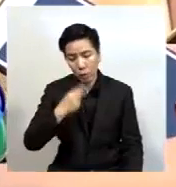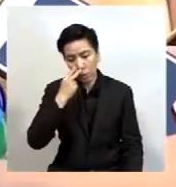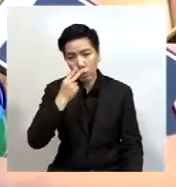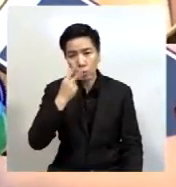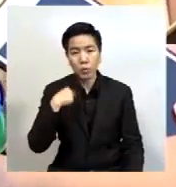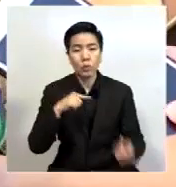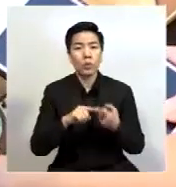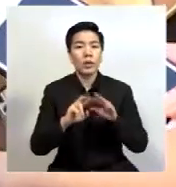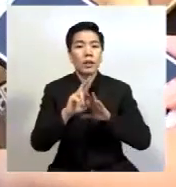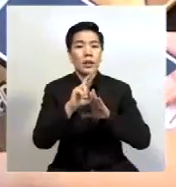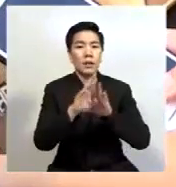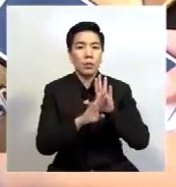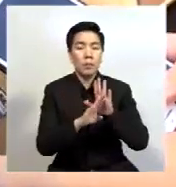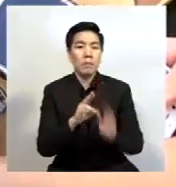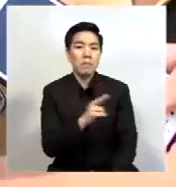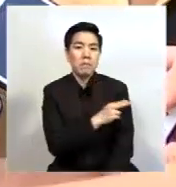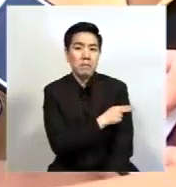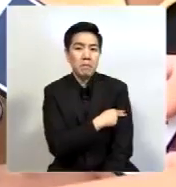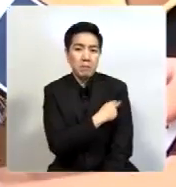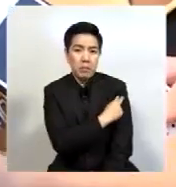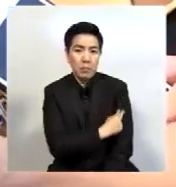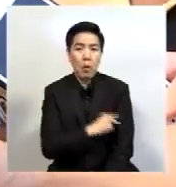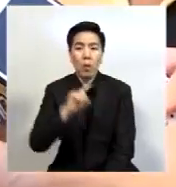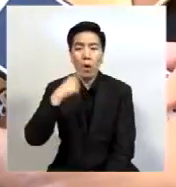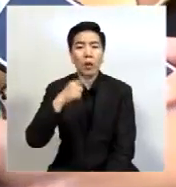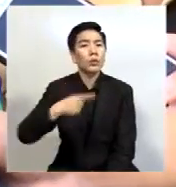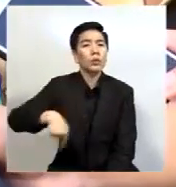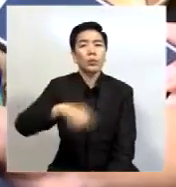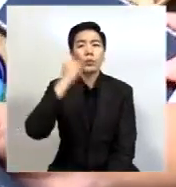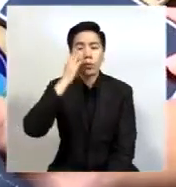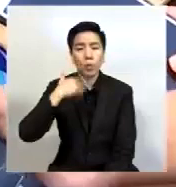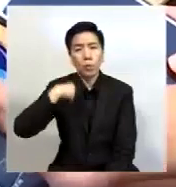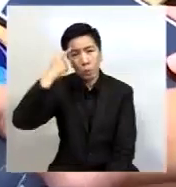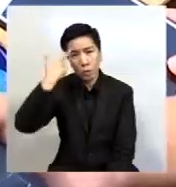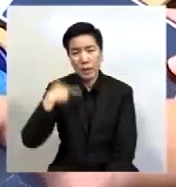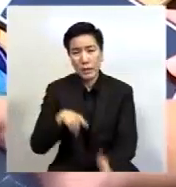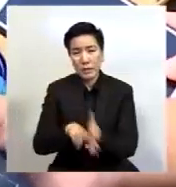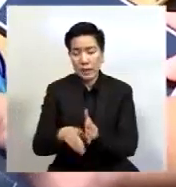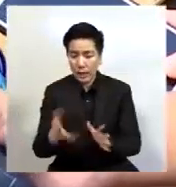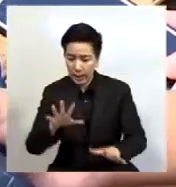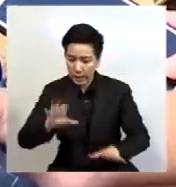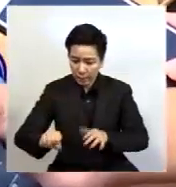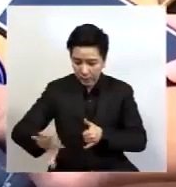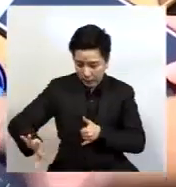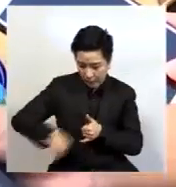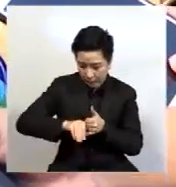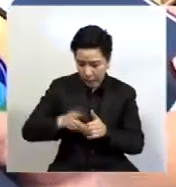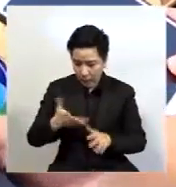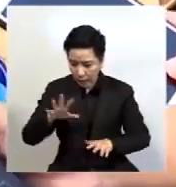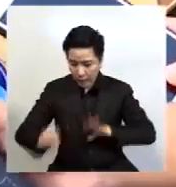ระบบทางการแพทย์ก่อนคือตอนนี้ทุกคนก็ยังสามารถที่จะลิงก์ได้ว่ามีการติดต่อสัมผัสกับ